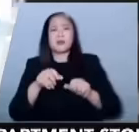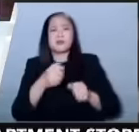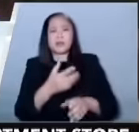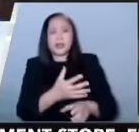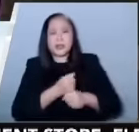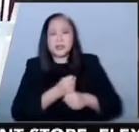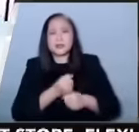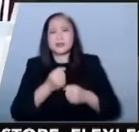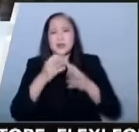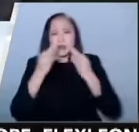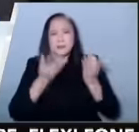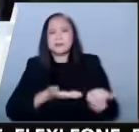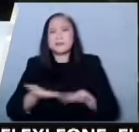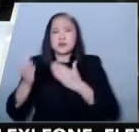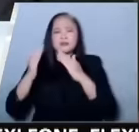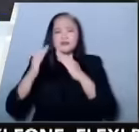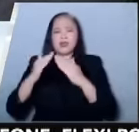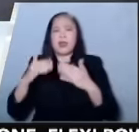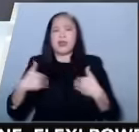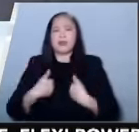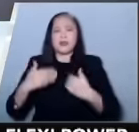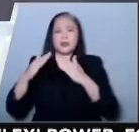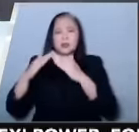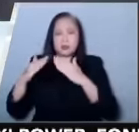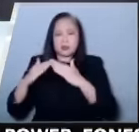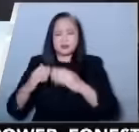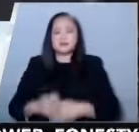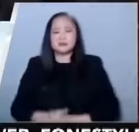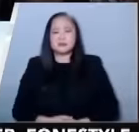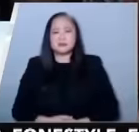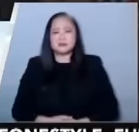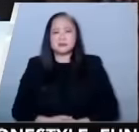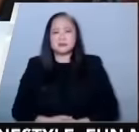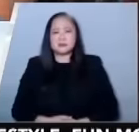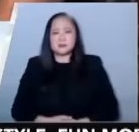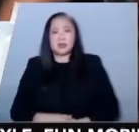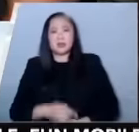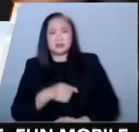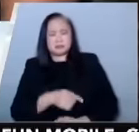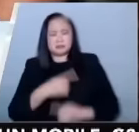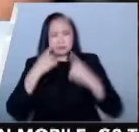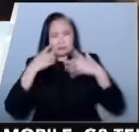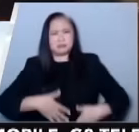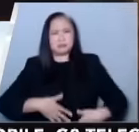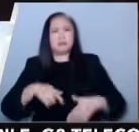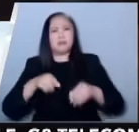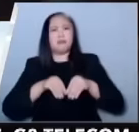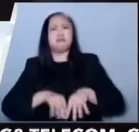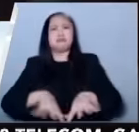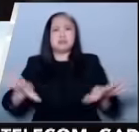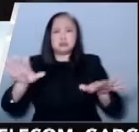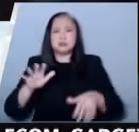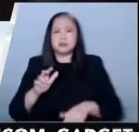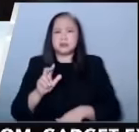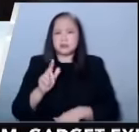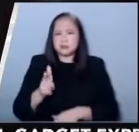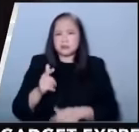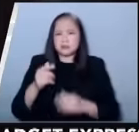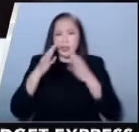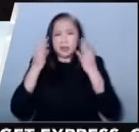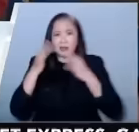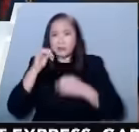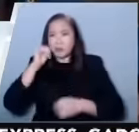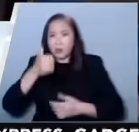shelter. Nagulat na lang daw siya nang malaman niyang pinakawalan ang nasa 20 pusa kinabukasan. Naninindigan ang kapitan